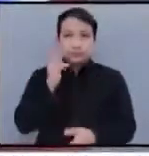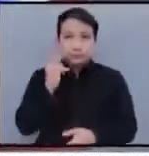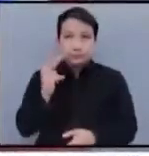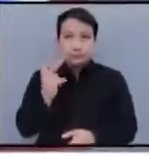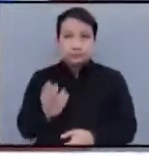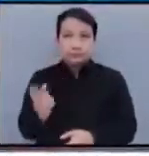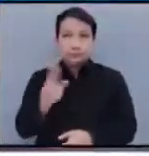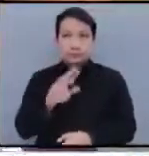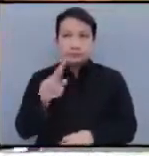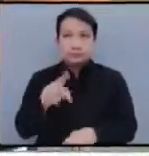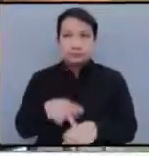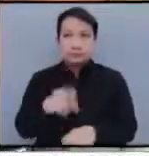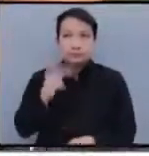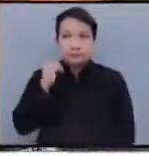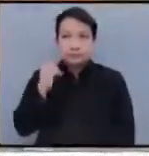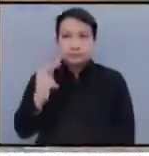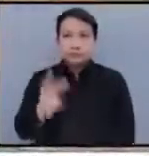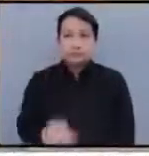Kenneth.